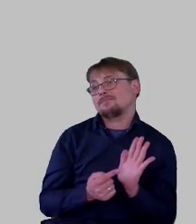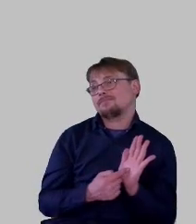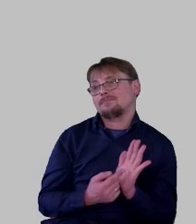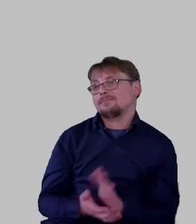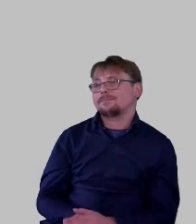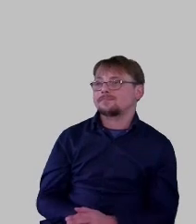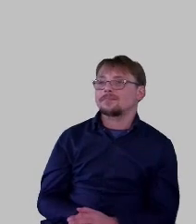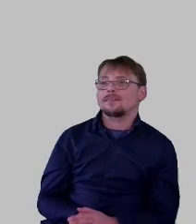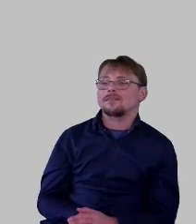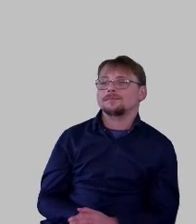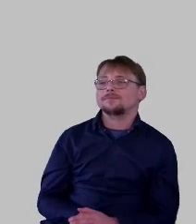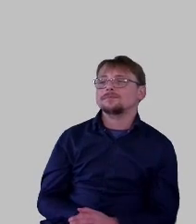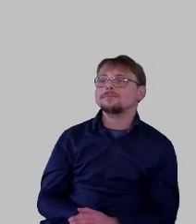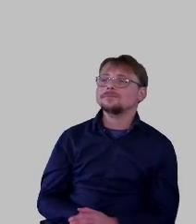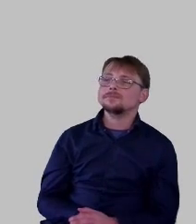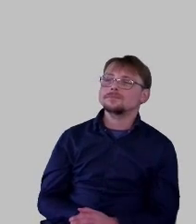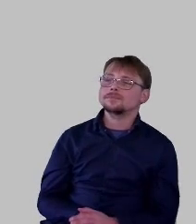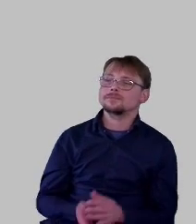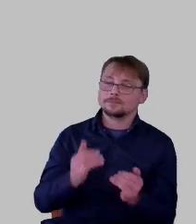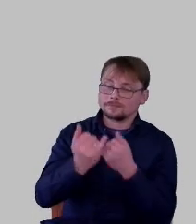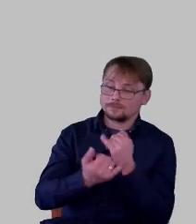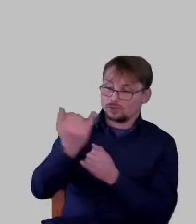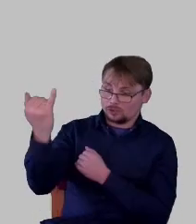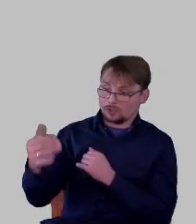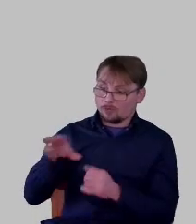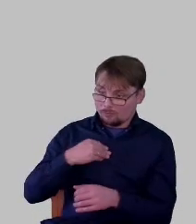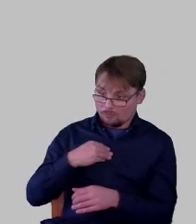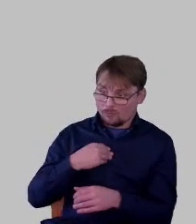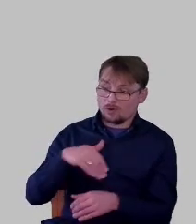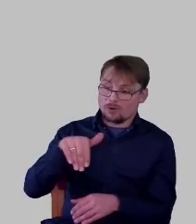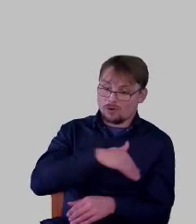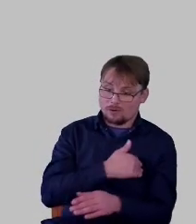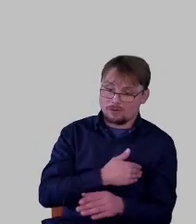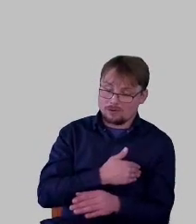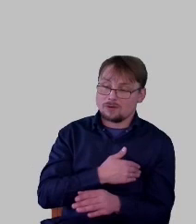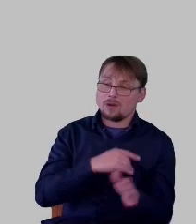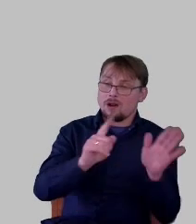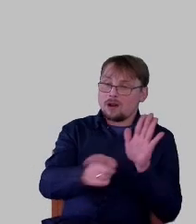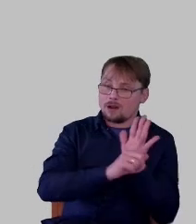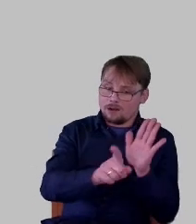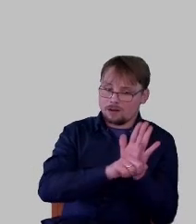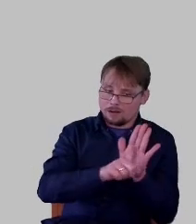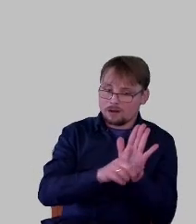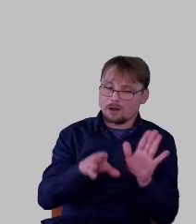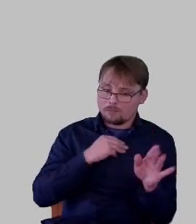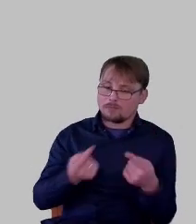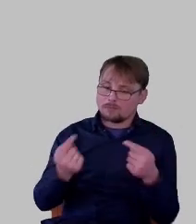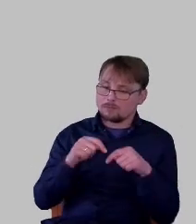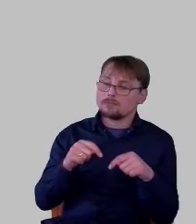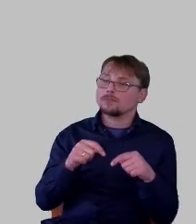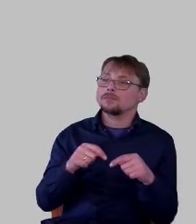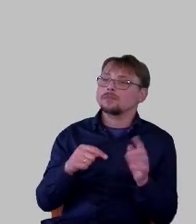w sytuacji takiej, kiedy uczeń może uczęszczać do szkoły, może się w niej fizycznie pojawić i